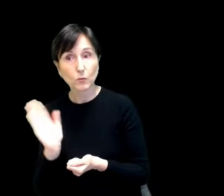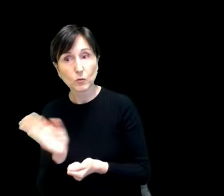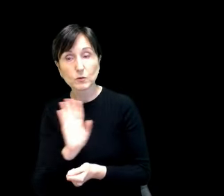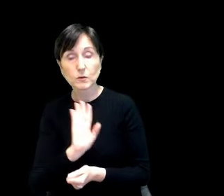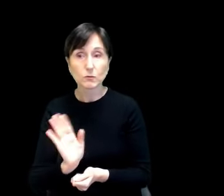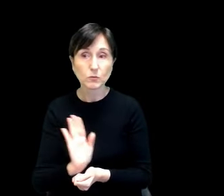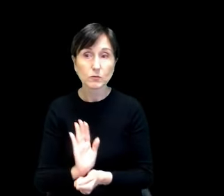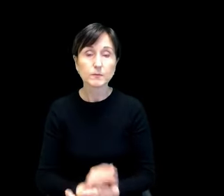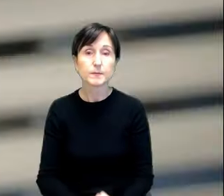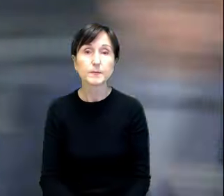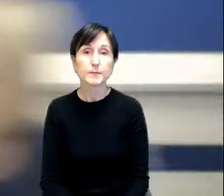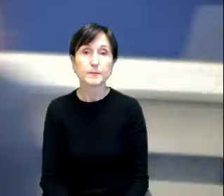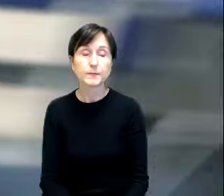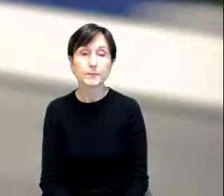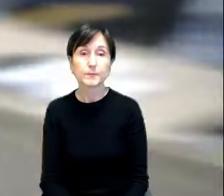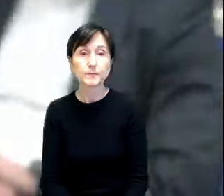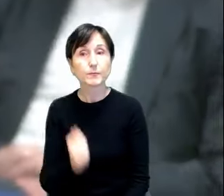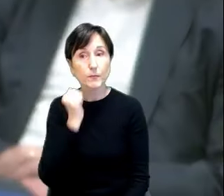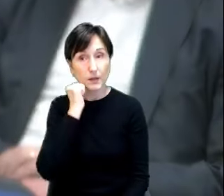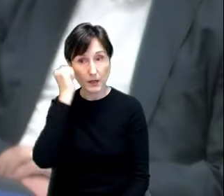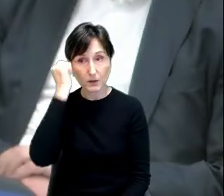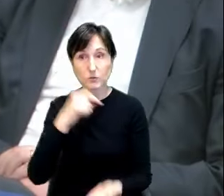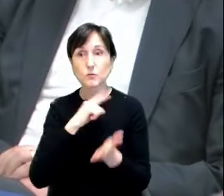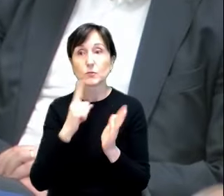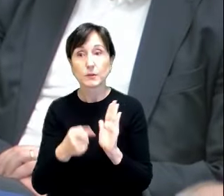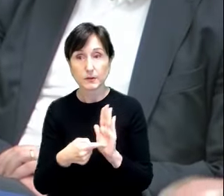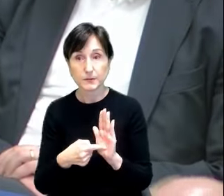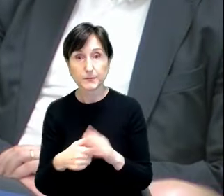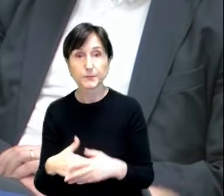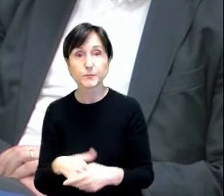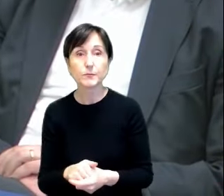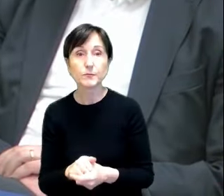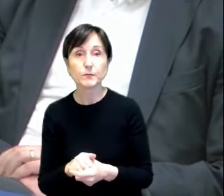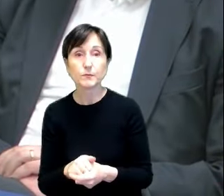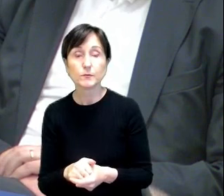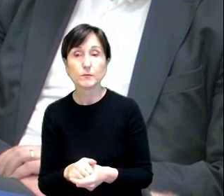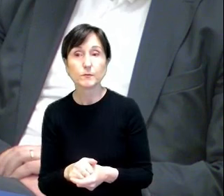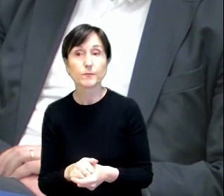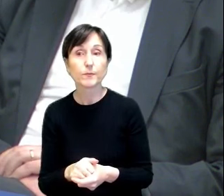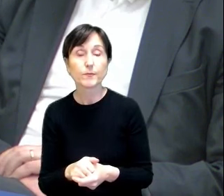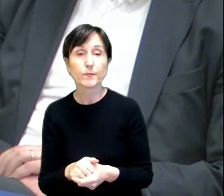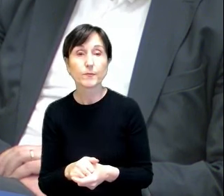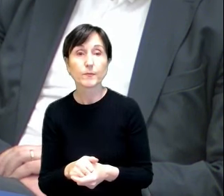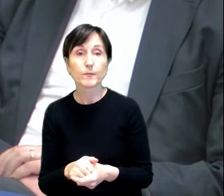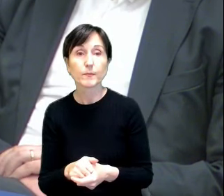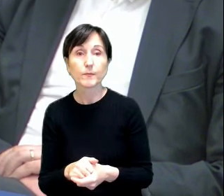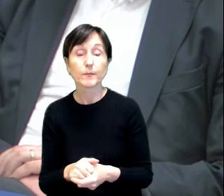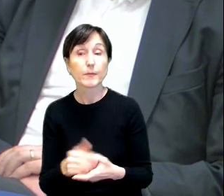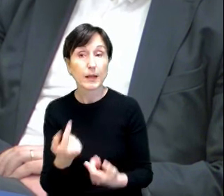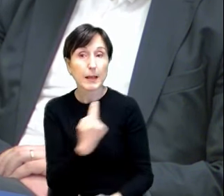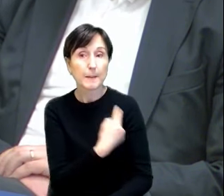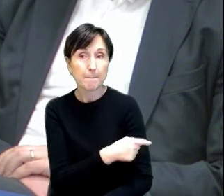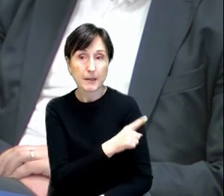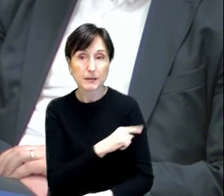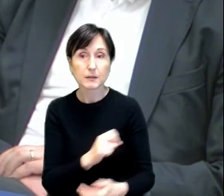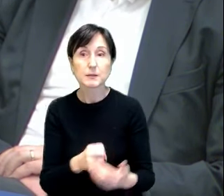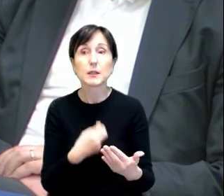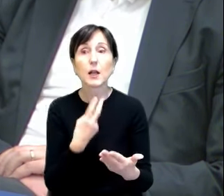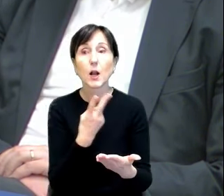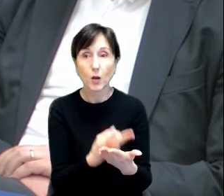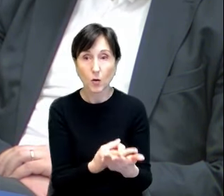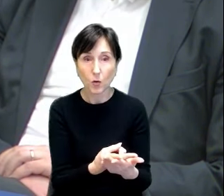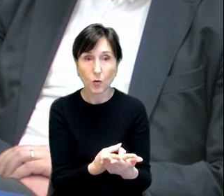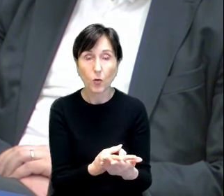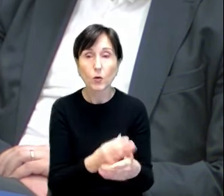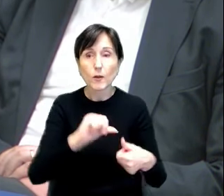jums dėkui už klausimą a atkreipinas dėmesys tik kad medicinos laugos ligoninė nuolatinio vadovo